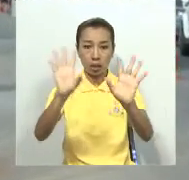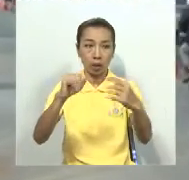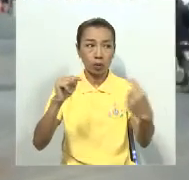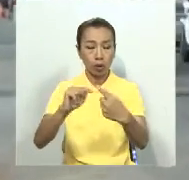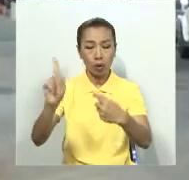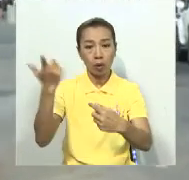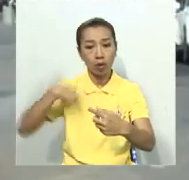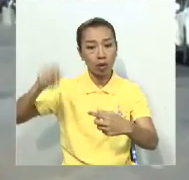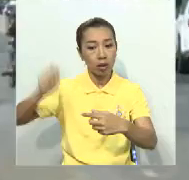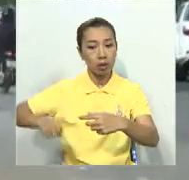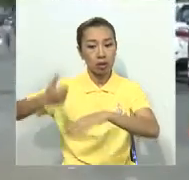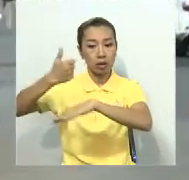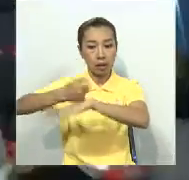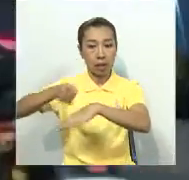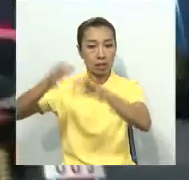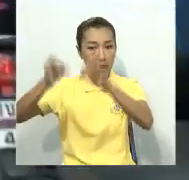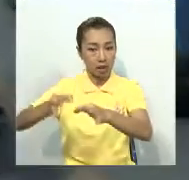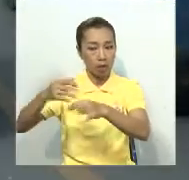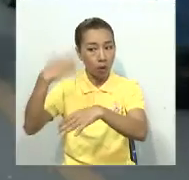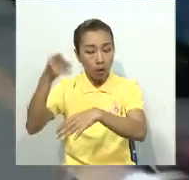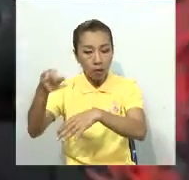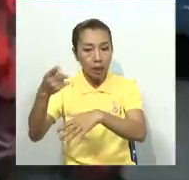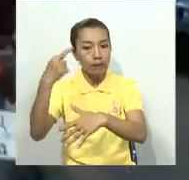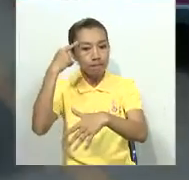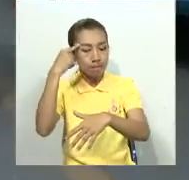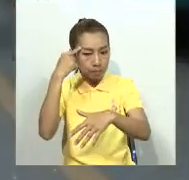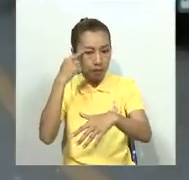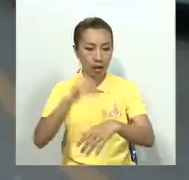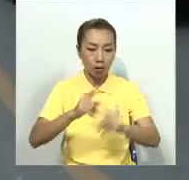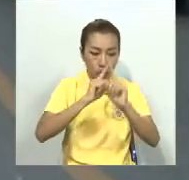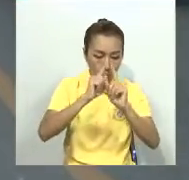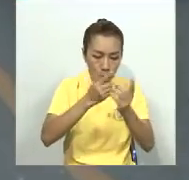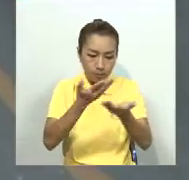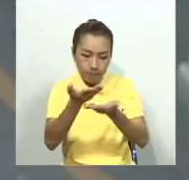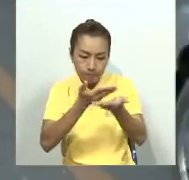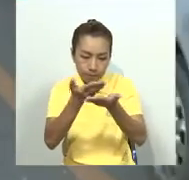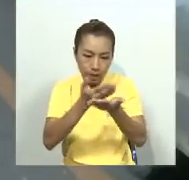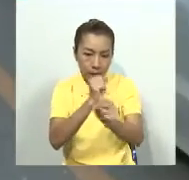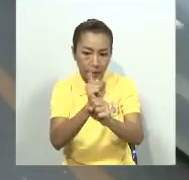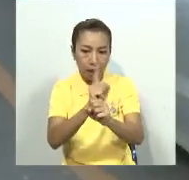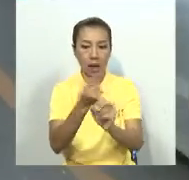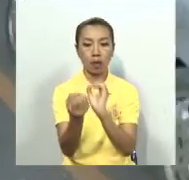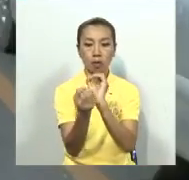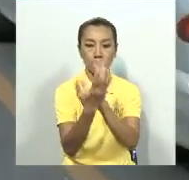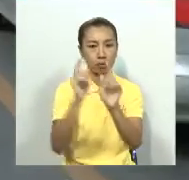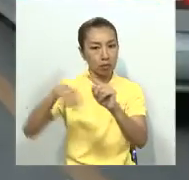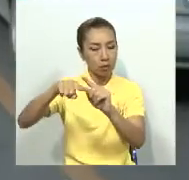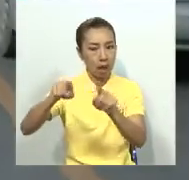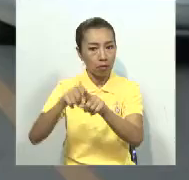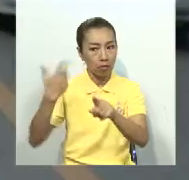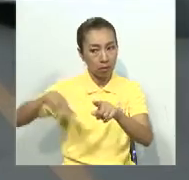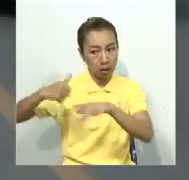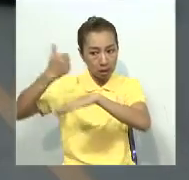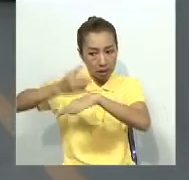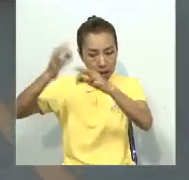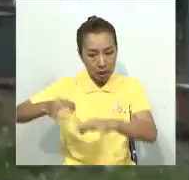ละเอียดของคำพิพากษาของศาลเพื่อเจรจาหาทางออกร่วมกันโดยเฉพาะในเรื่องผลกระทบที่จะเกิดขึ้นจากคำพิพ